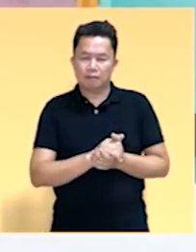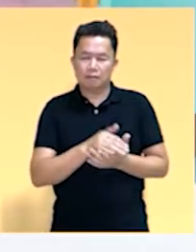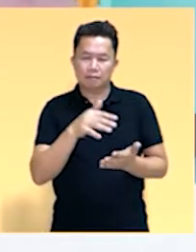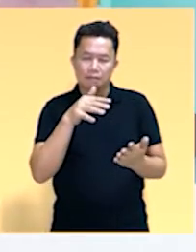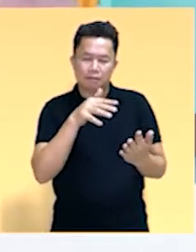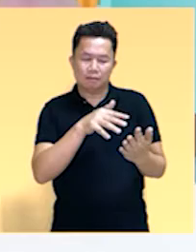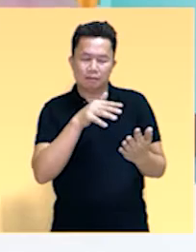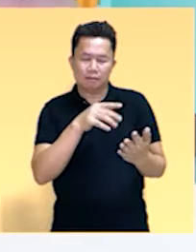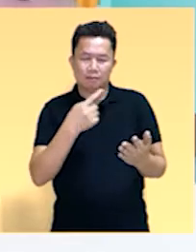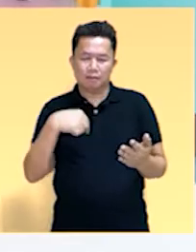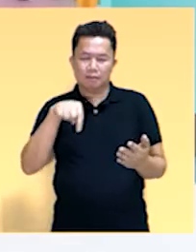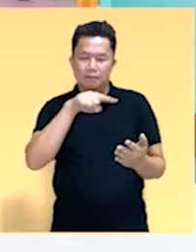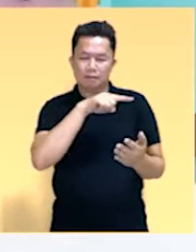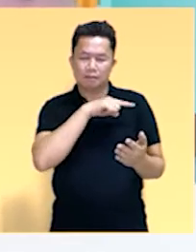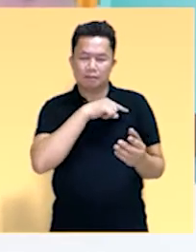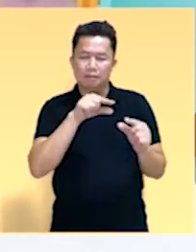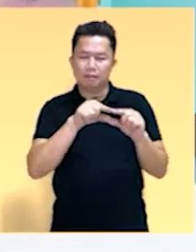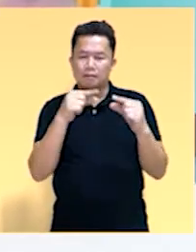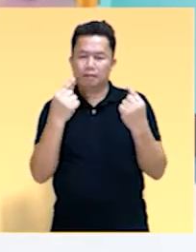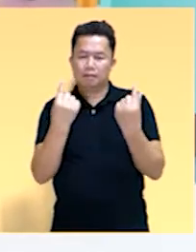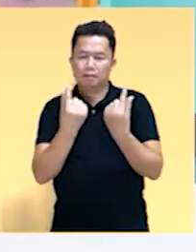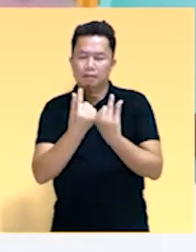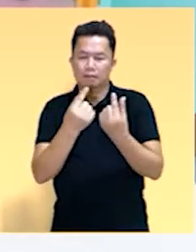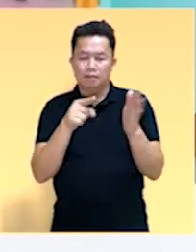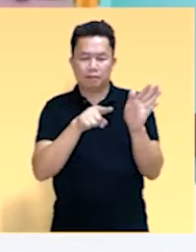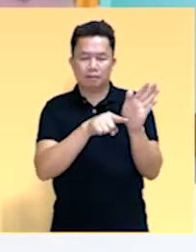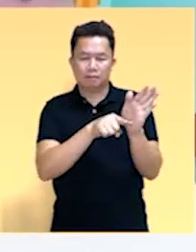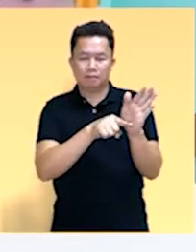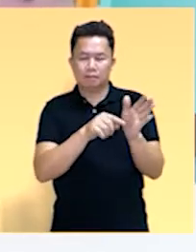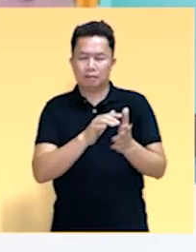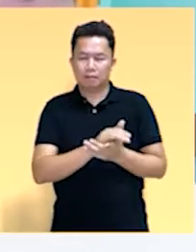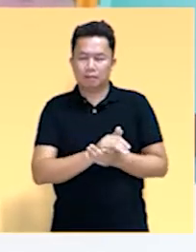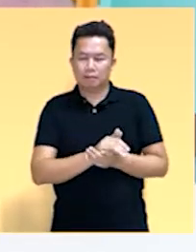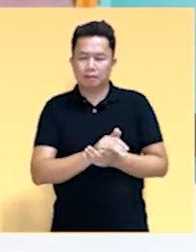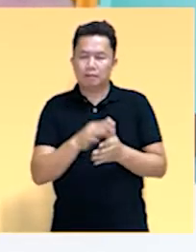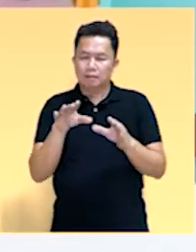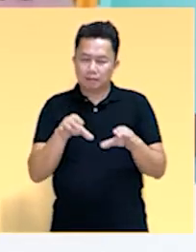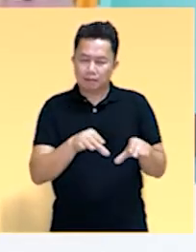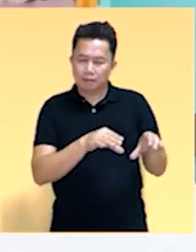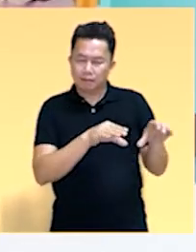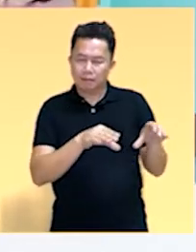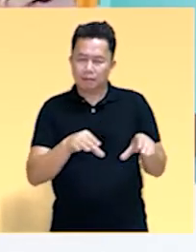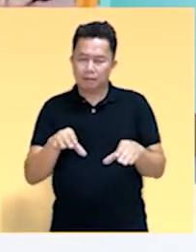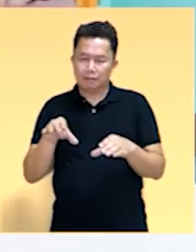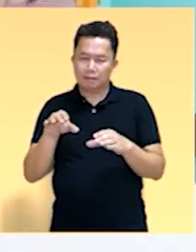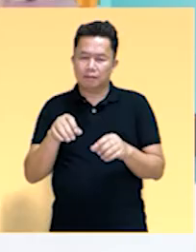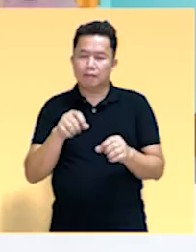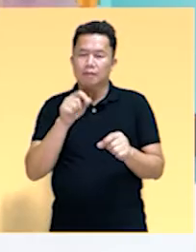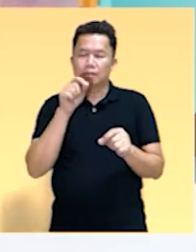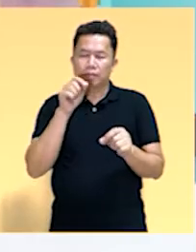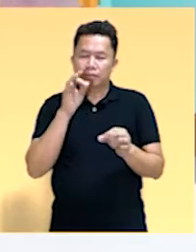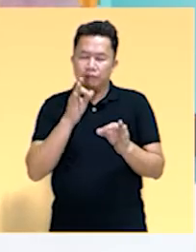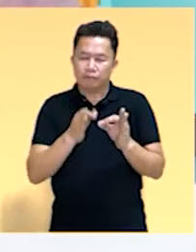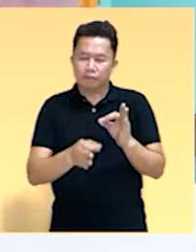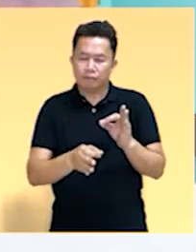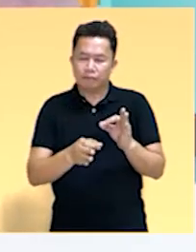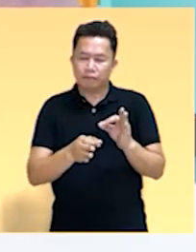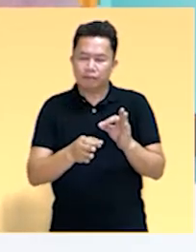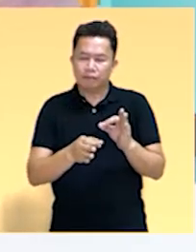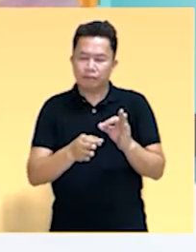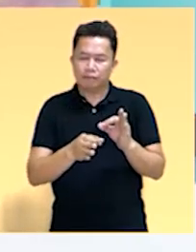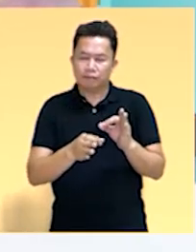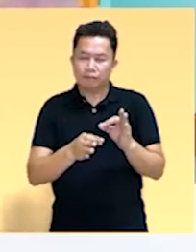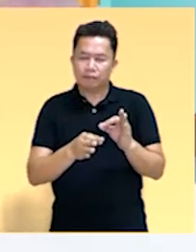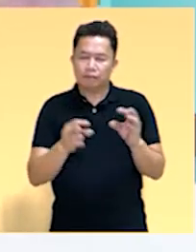bata na pag-aralan na natin ang regrouping sa subtraction. Ginagawa ito kapag mas